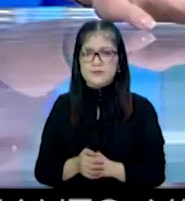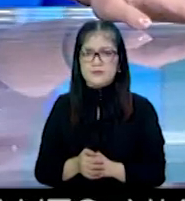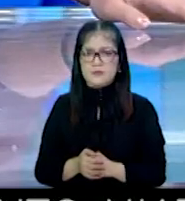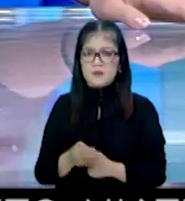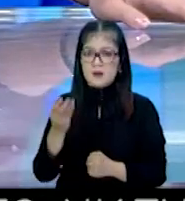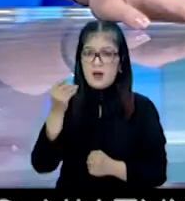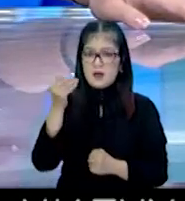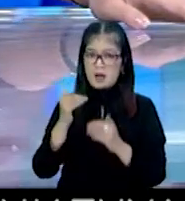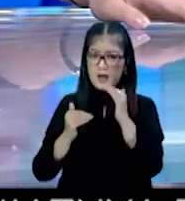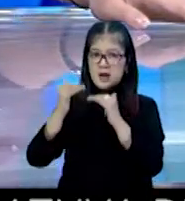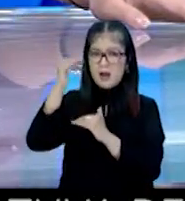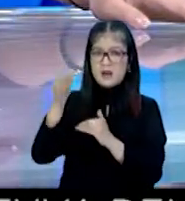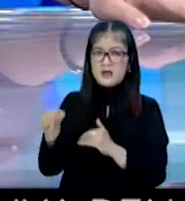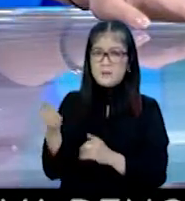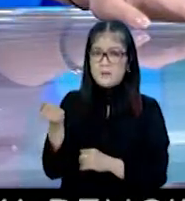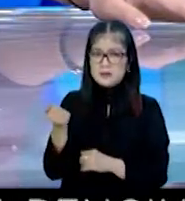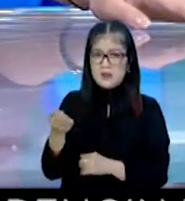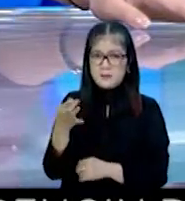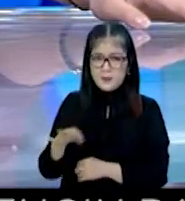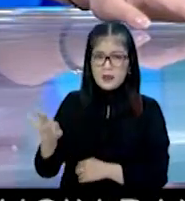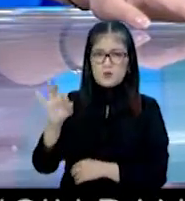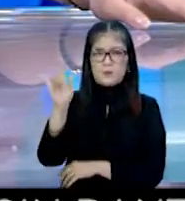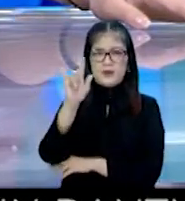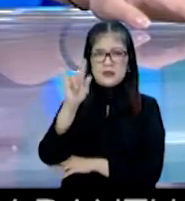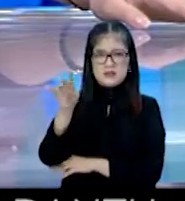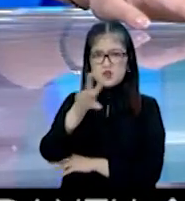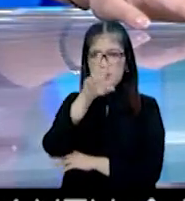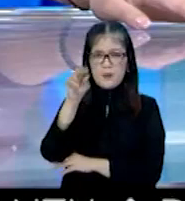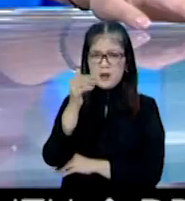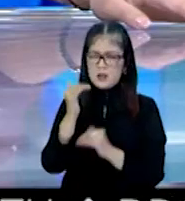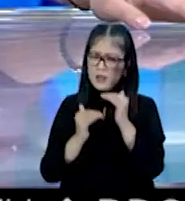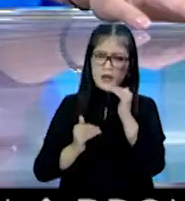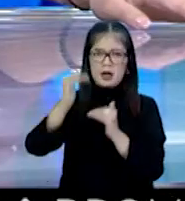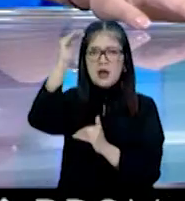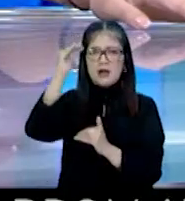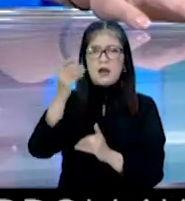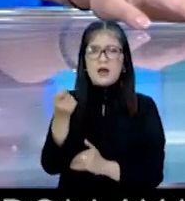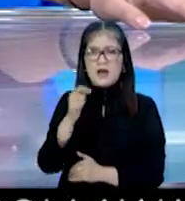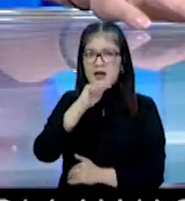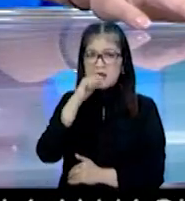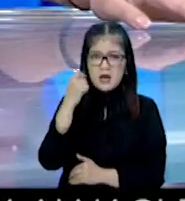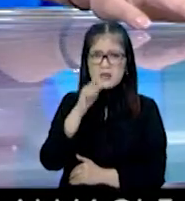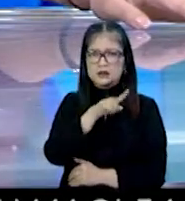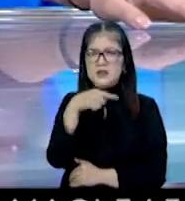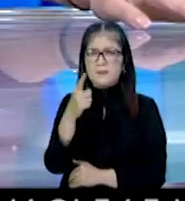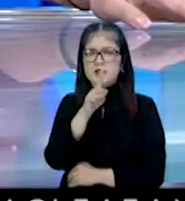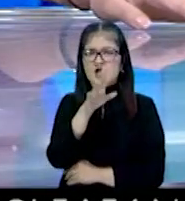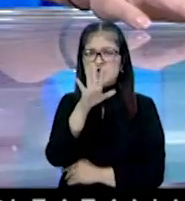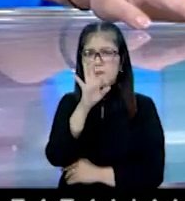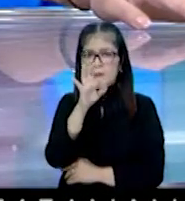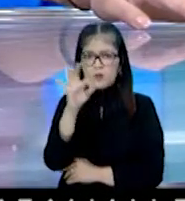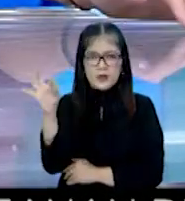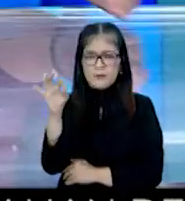Setali tiga uang pemirsa, kenaikan harga juga terjadi di Pasar Baru, Bekasi, Jawa Barat. Harga daging sapi bahkan mencapai Rp150.000